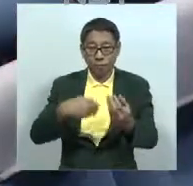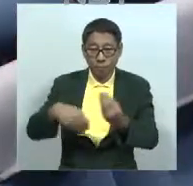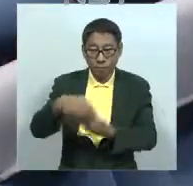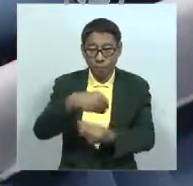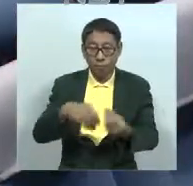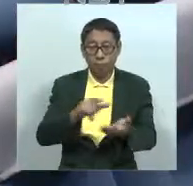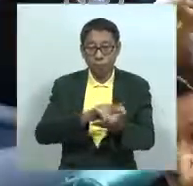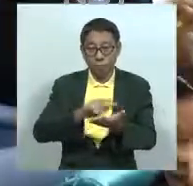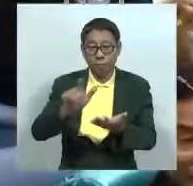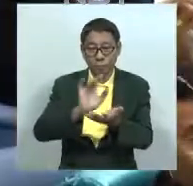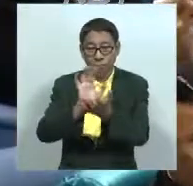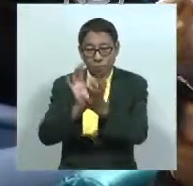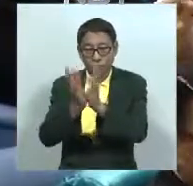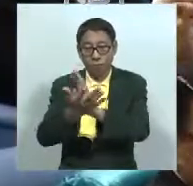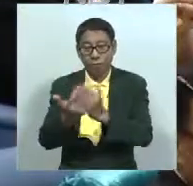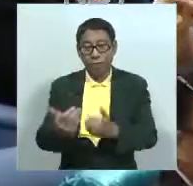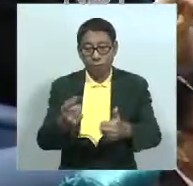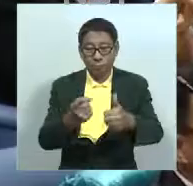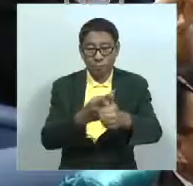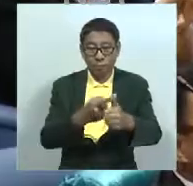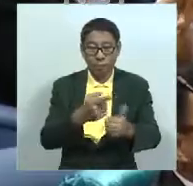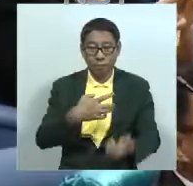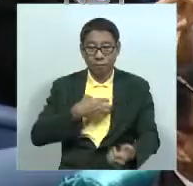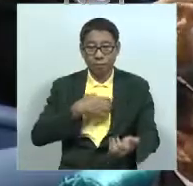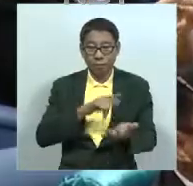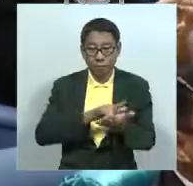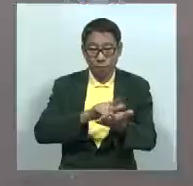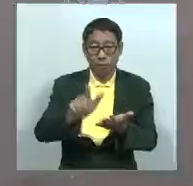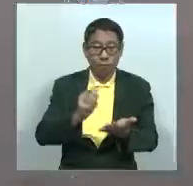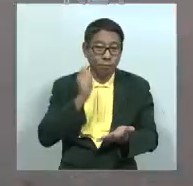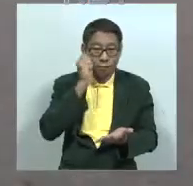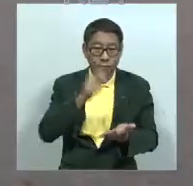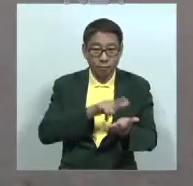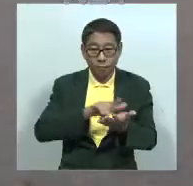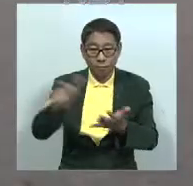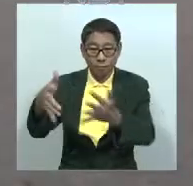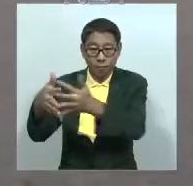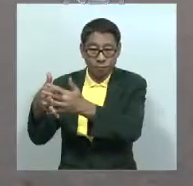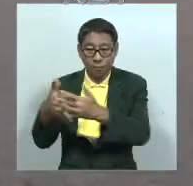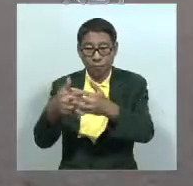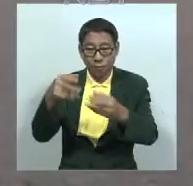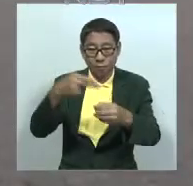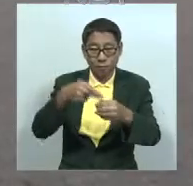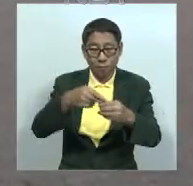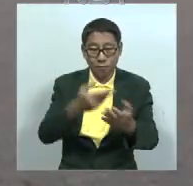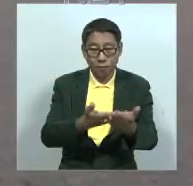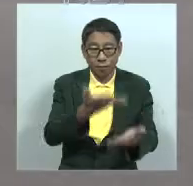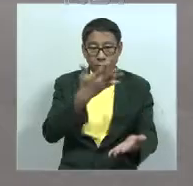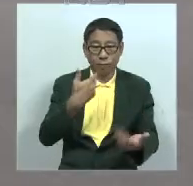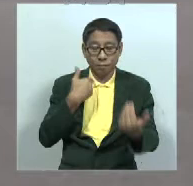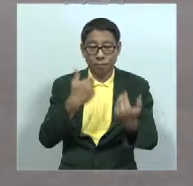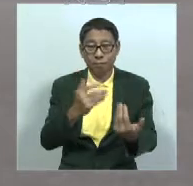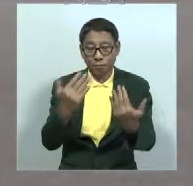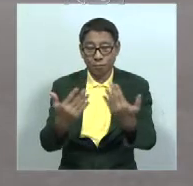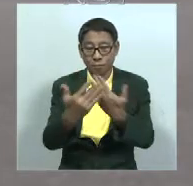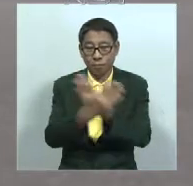ที่มีการเปลี่ยนแปลงโดยตอนแรกที่จัดซื้อเพราะต้องการบินตรงจากเอเชียไปยังสหรัฐแต่น้ำมันมีราคาสูงนะคะธุรกิจการบินจึงเ